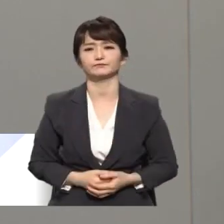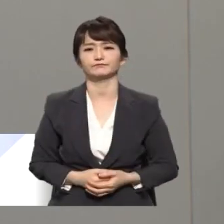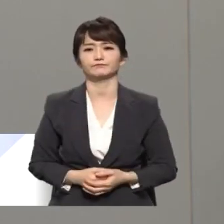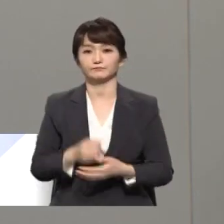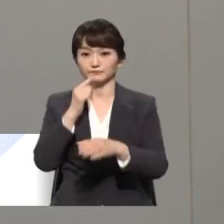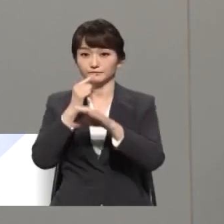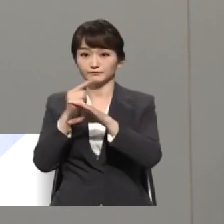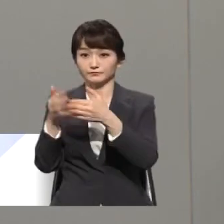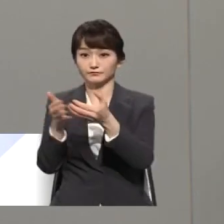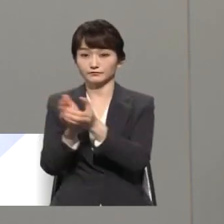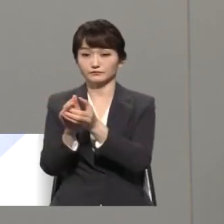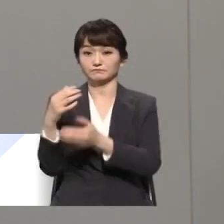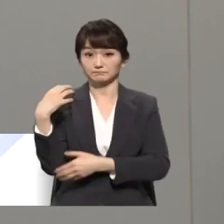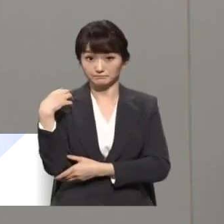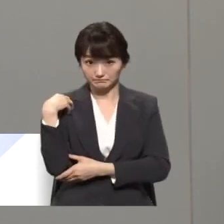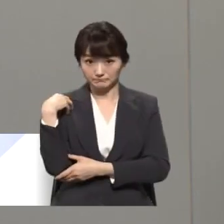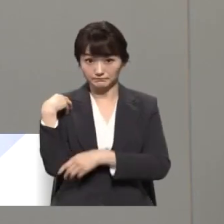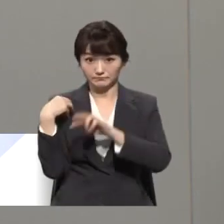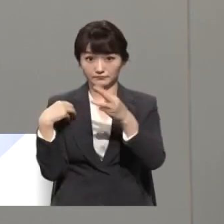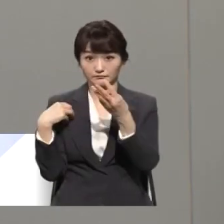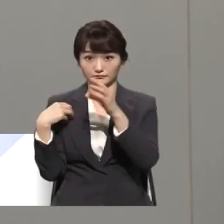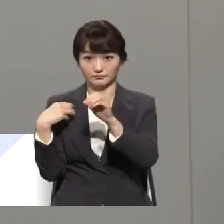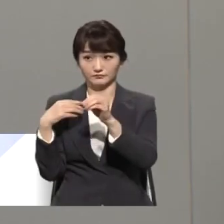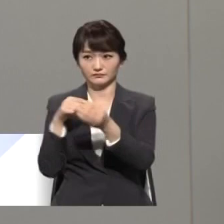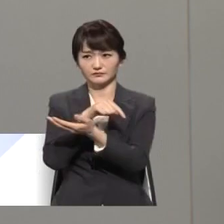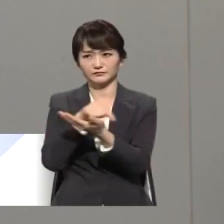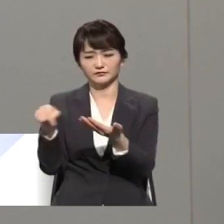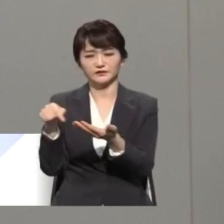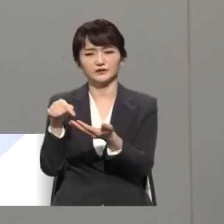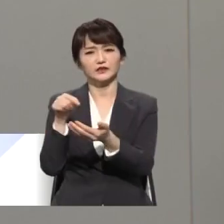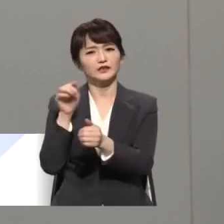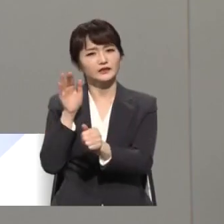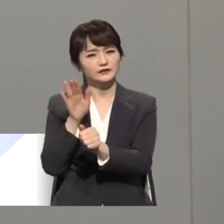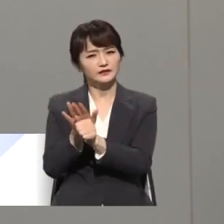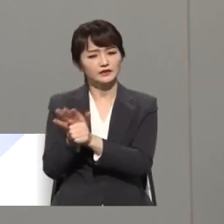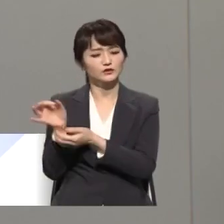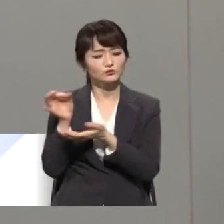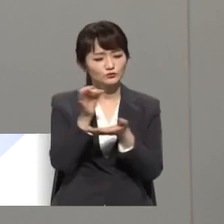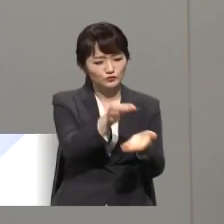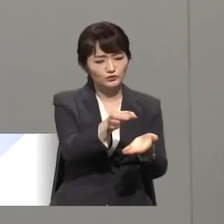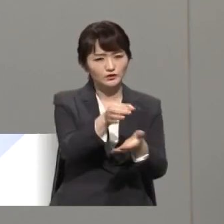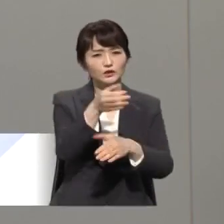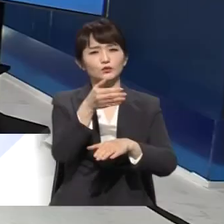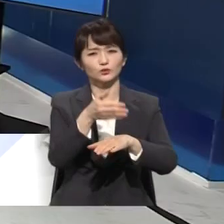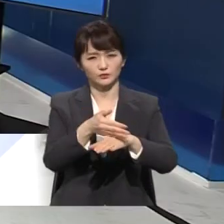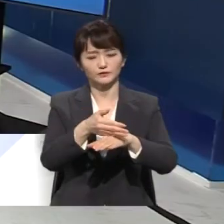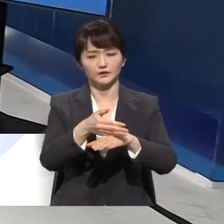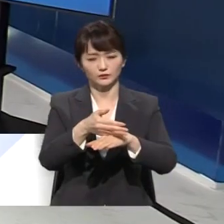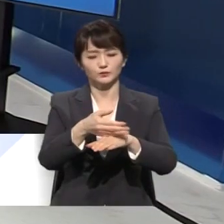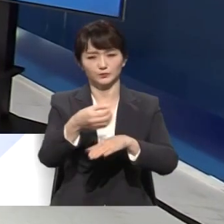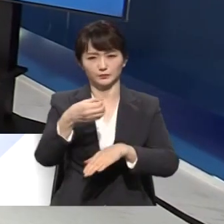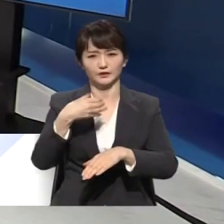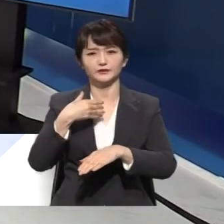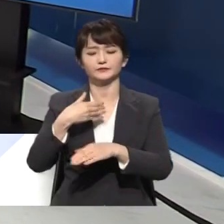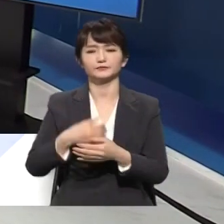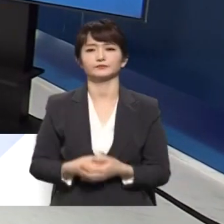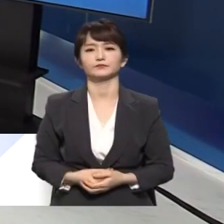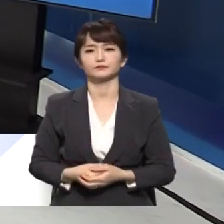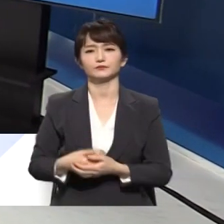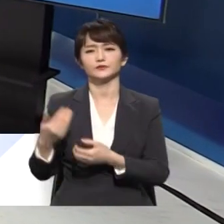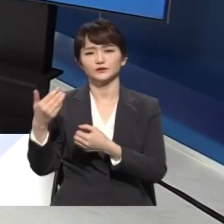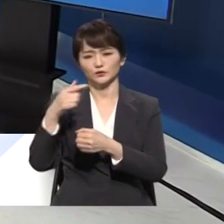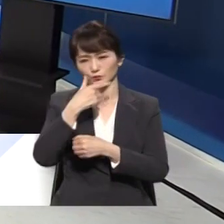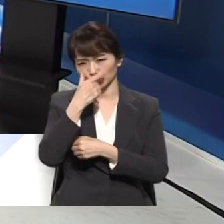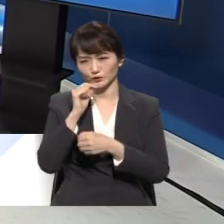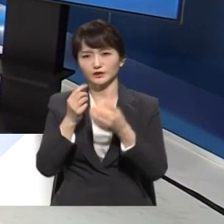민주당이 저도 에서 300만원씩 제한 지역을 주셨던 없고 뭐 오겠습니다 감사합니다 부족한점이 많습니다